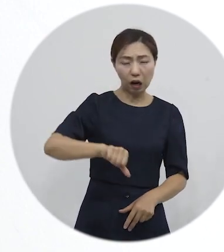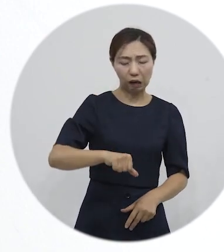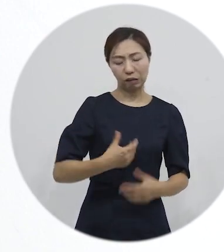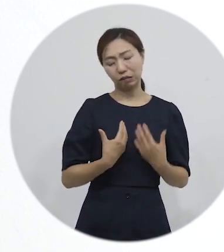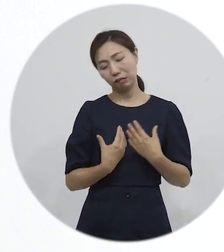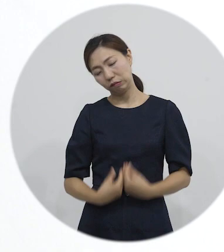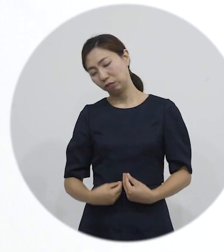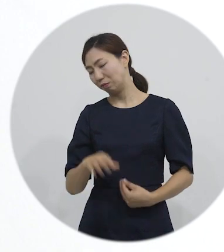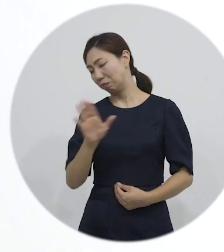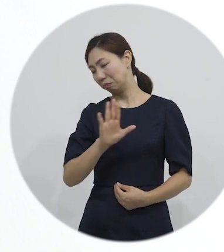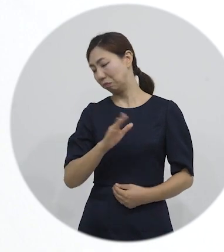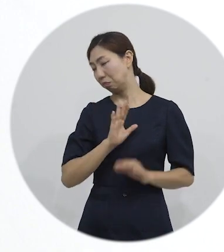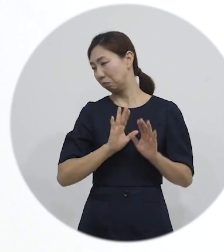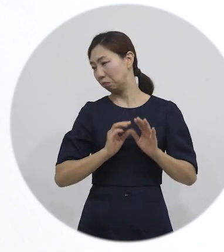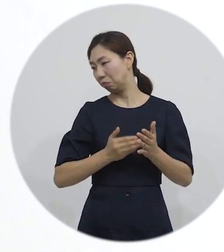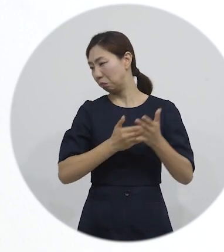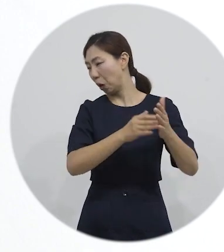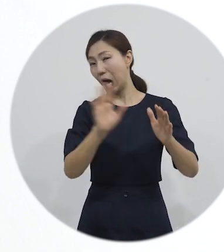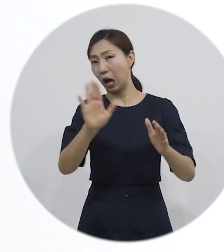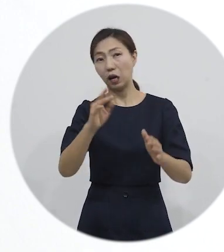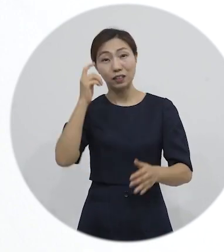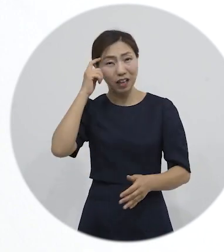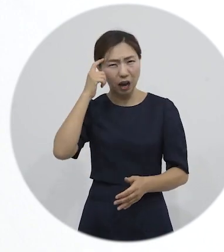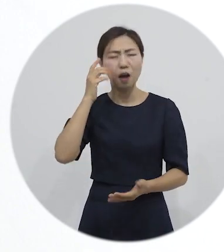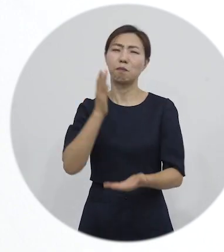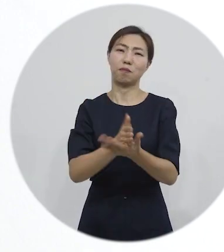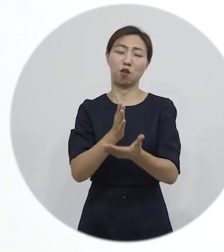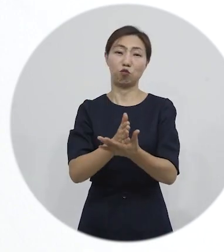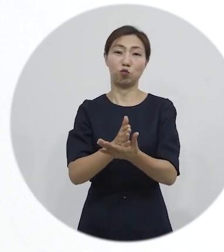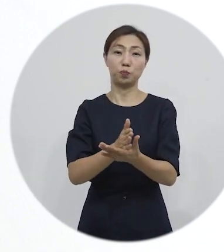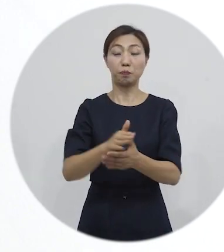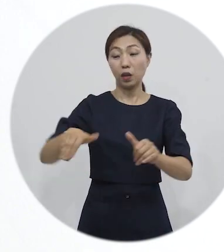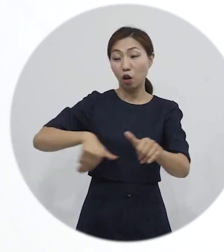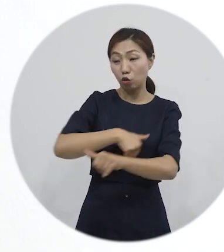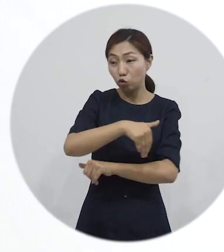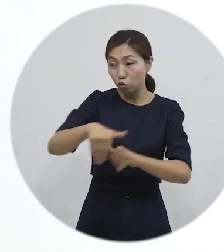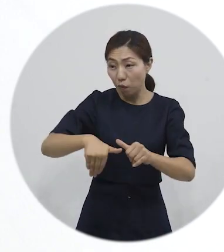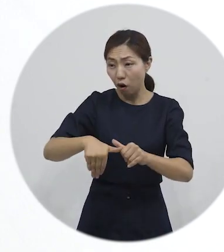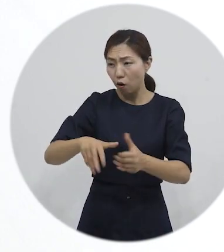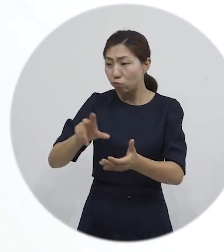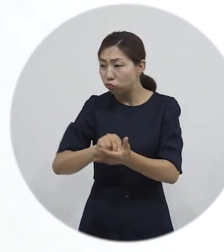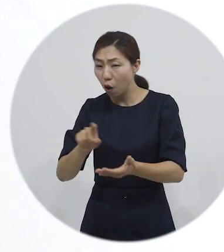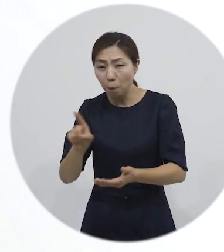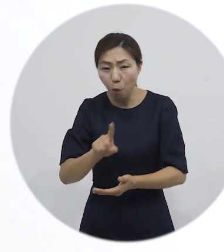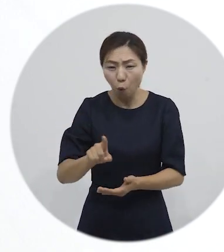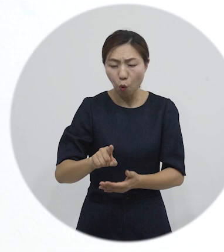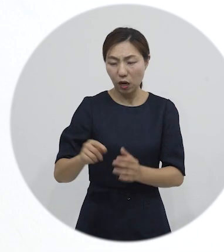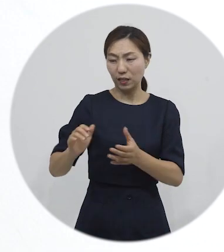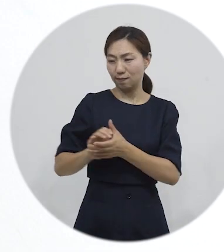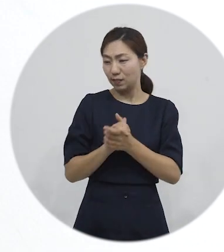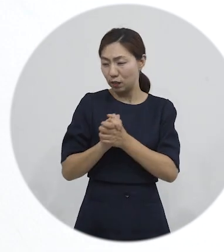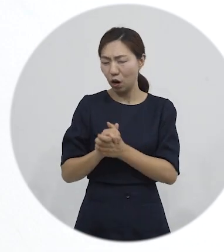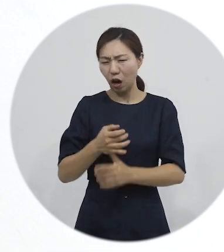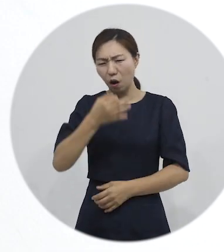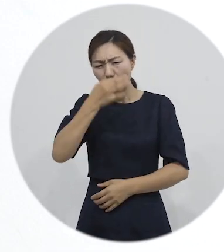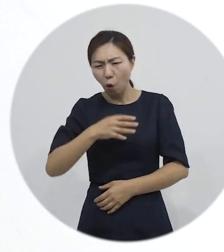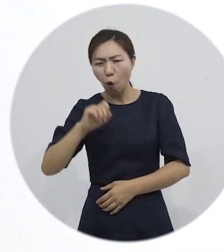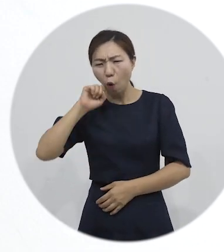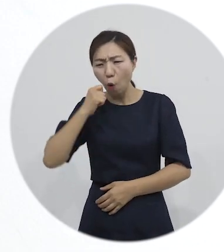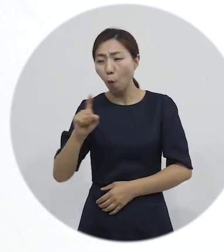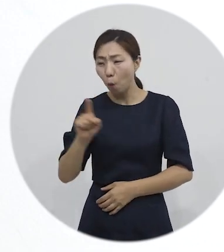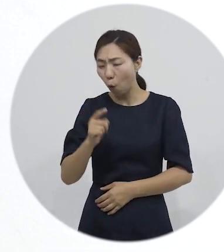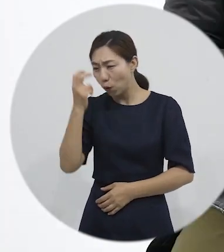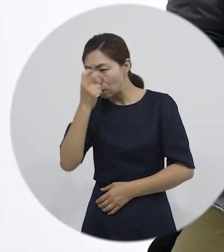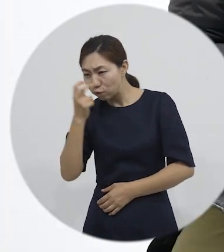마시고 꾸준히 지역의 문제는 뭐고 또 우리 동료 이웃들의 문제가 무엇인지를 관찰하고 지속적으로 사업을 제안해